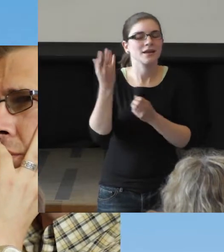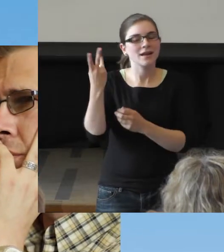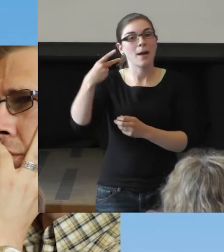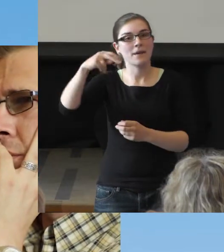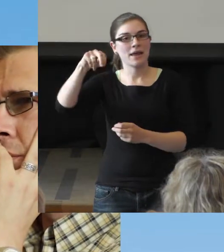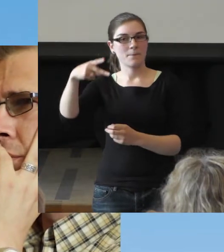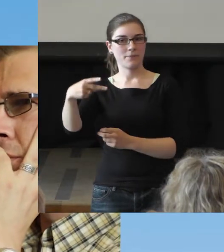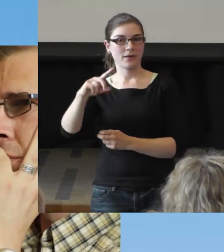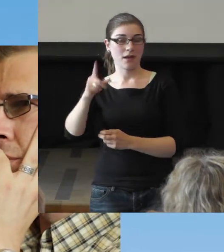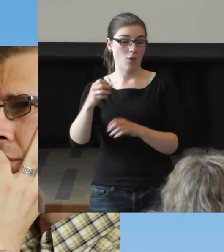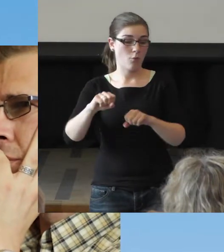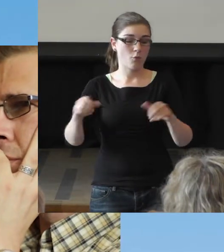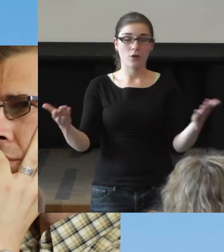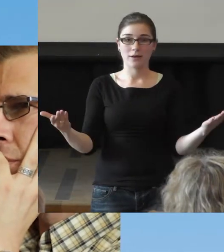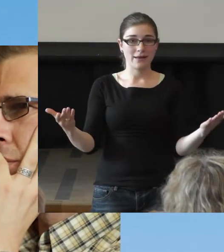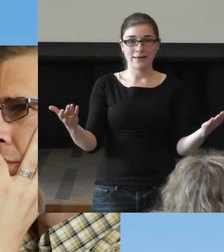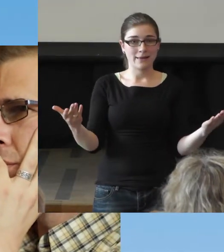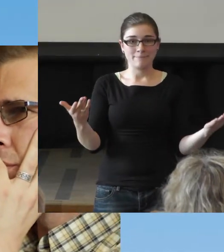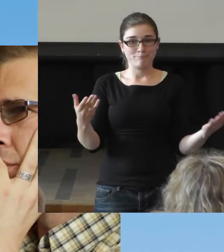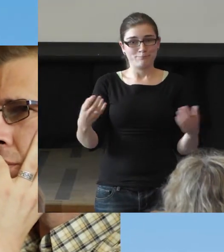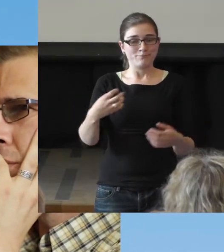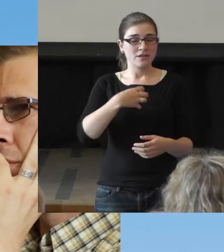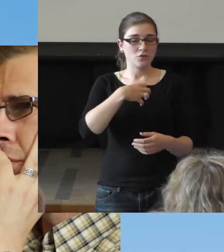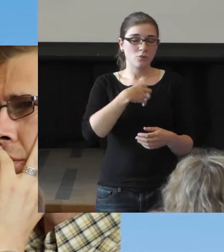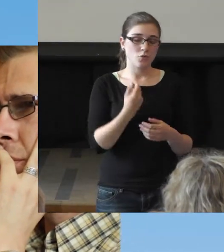Polyneuropathie diese Symptome, gerade bei der Diabetischen,